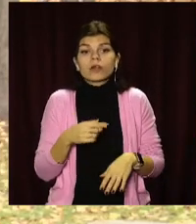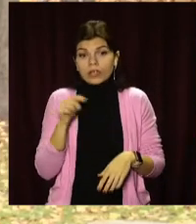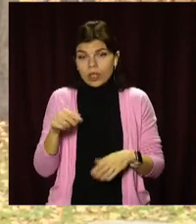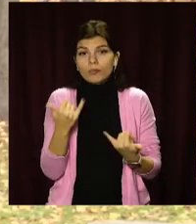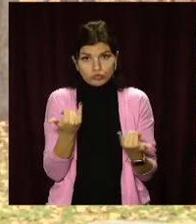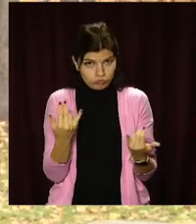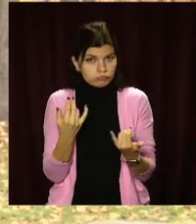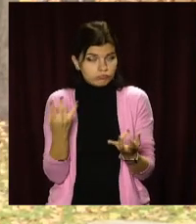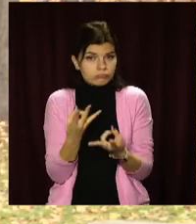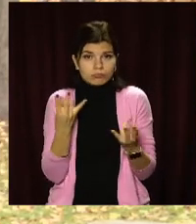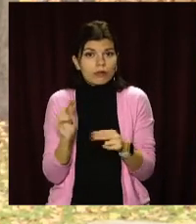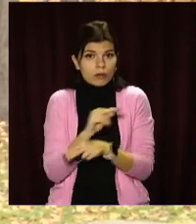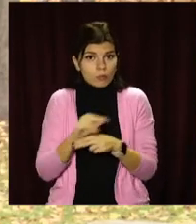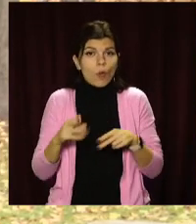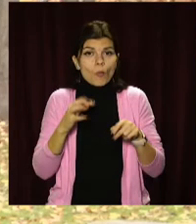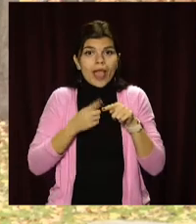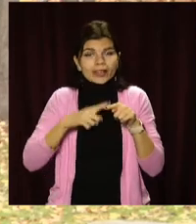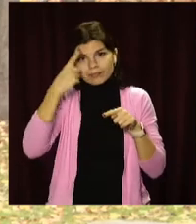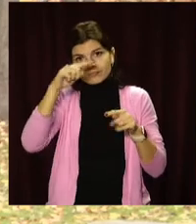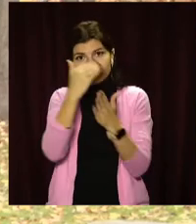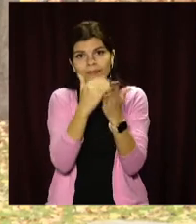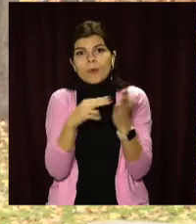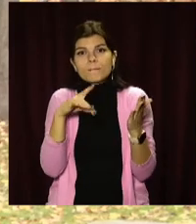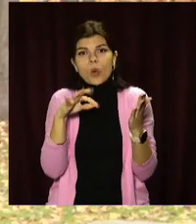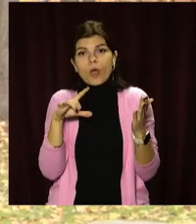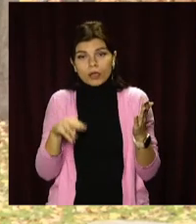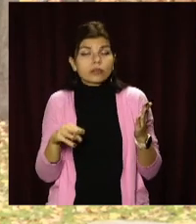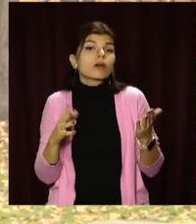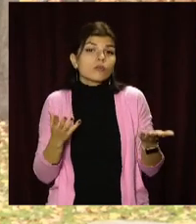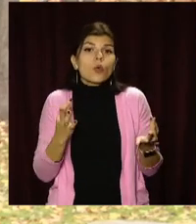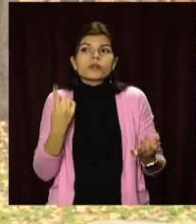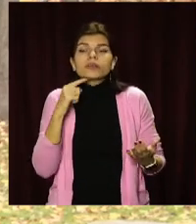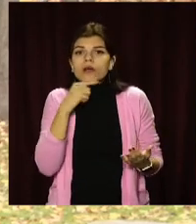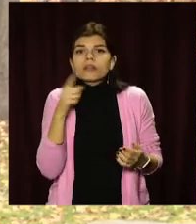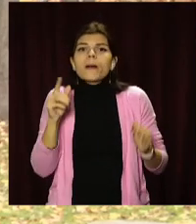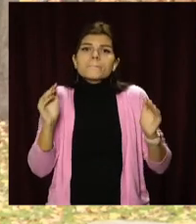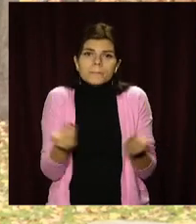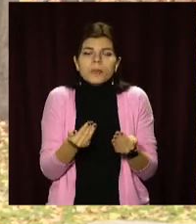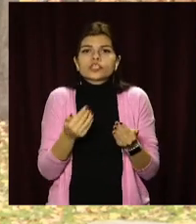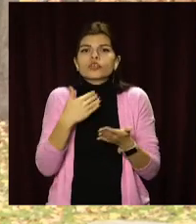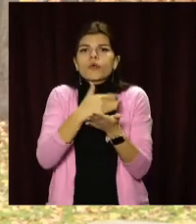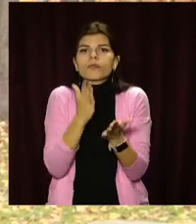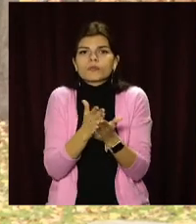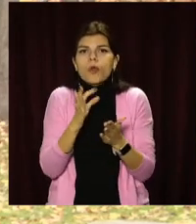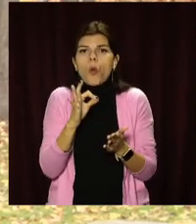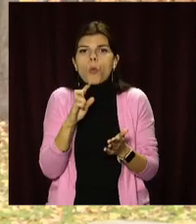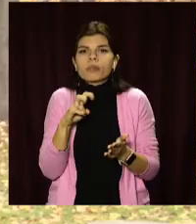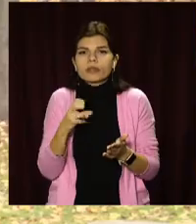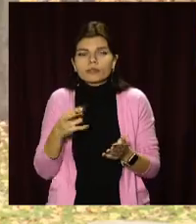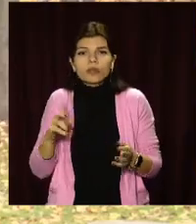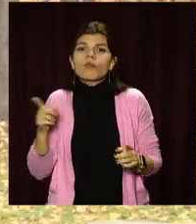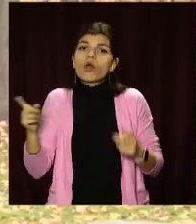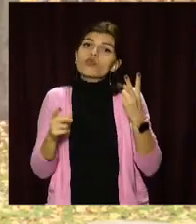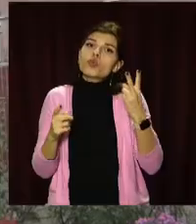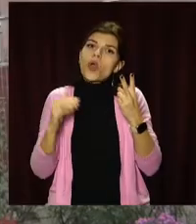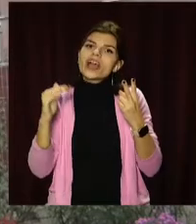тривають ремонти по цьому ж проекту. Єдине, там буде менше обладнання, тому що вона лікарня